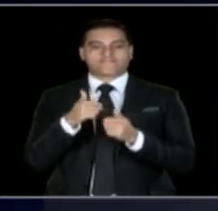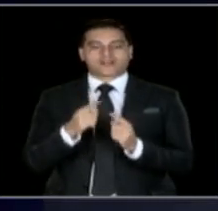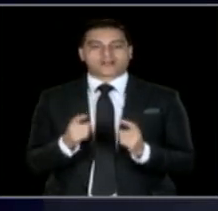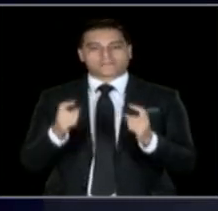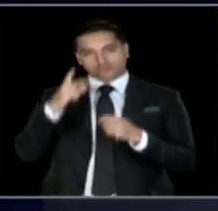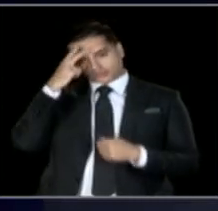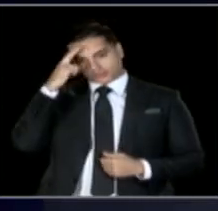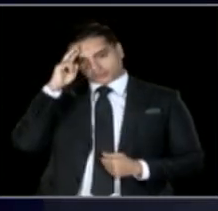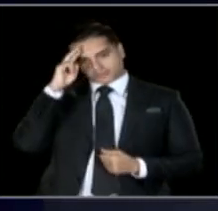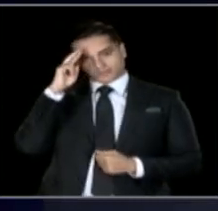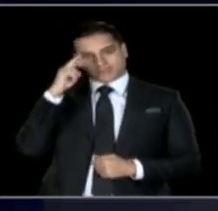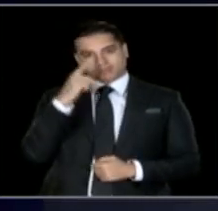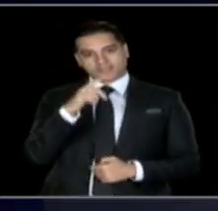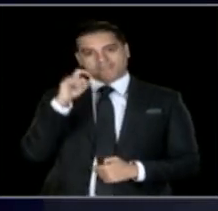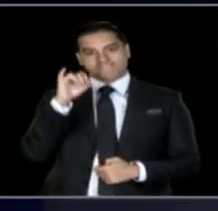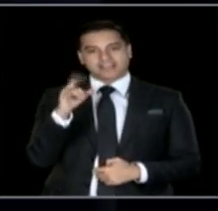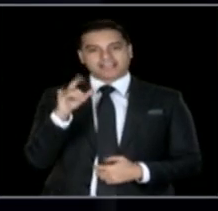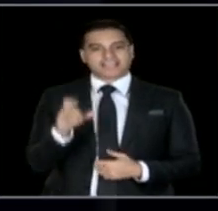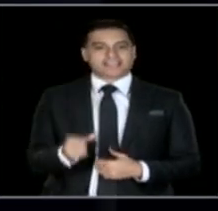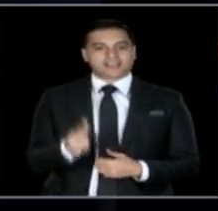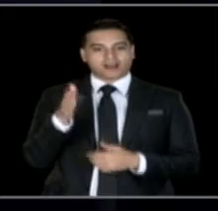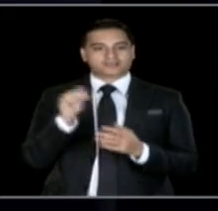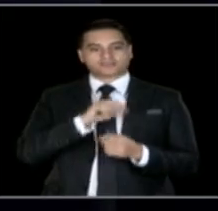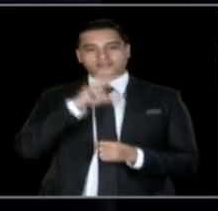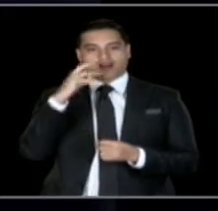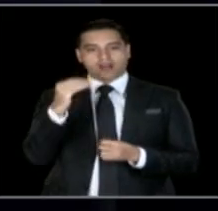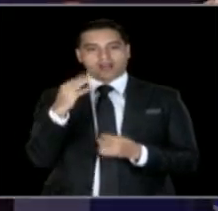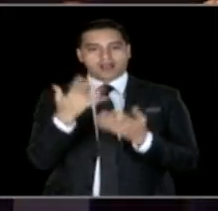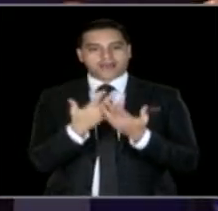النهاردة فيرينا صلاح ب 60 نقطة.